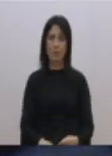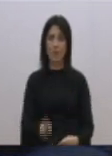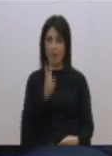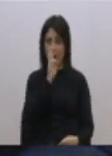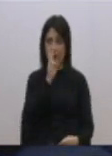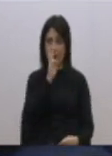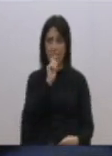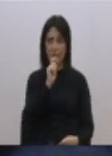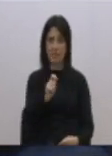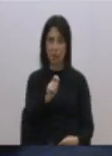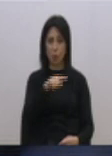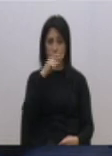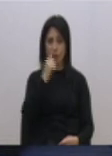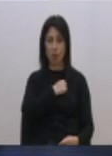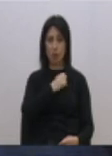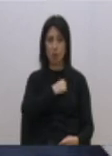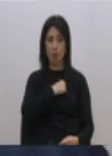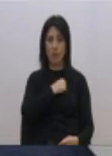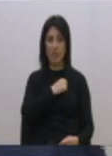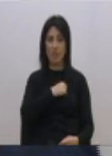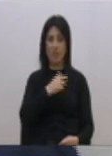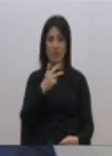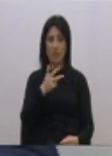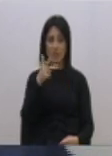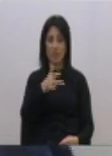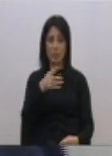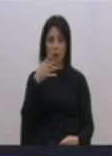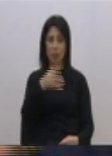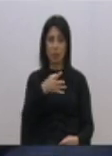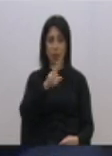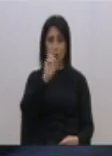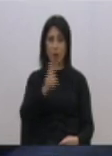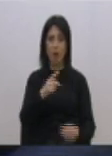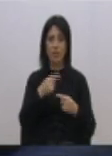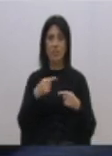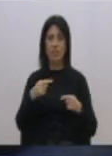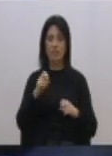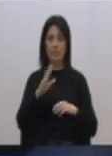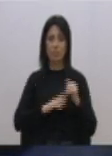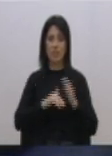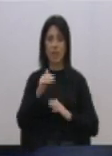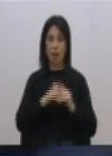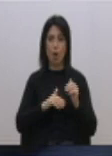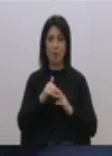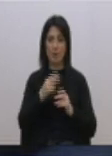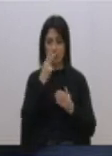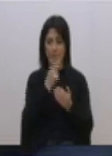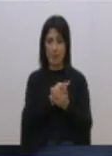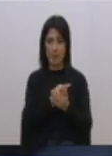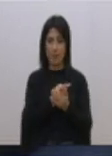ხელფასი ენიშნება რუსეთის ჯარში სამსახურისათვის 3-4000 დოლარამდე სხვადასხვა სპეციალობის